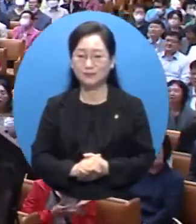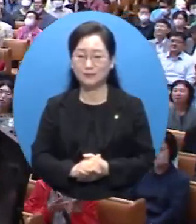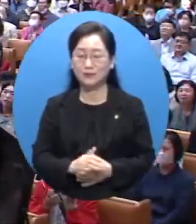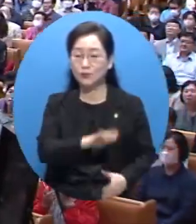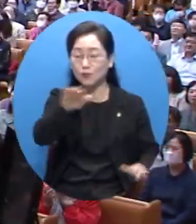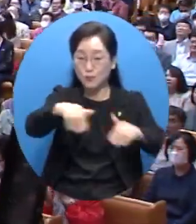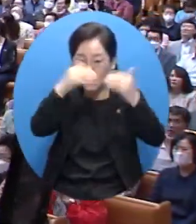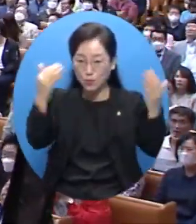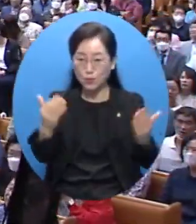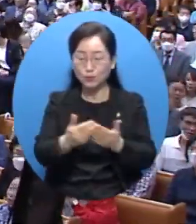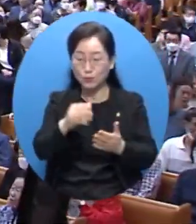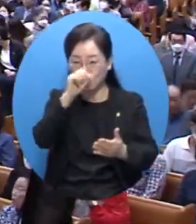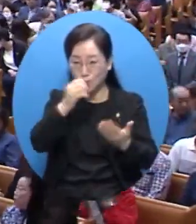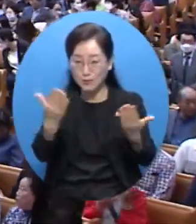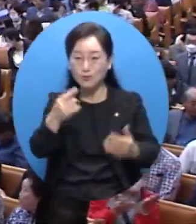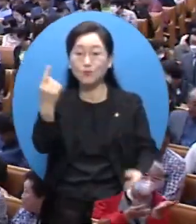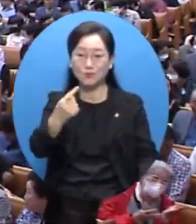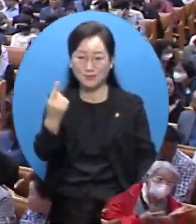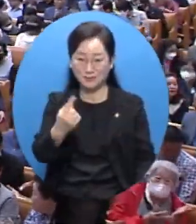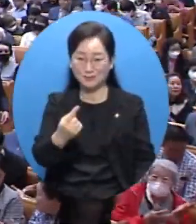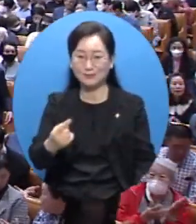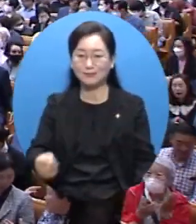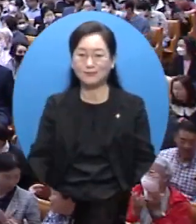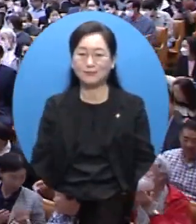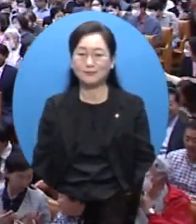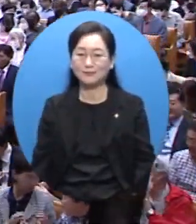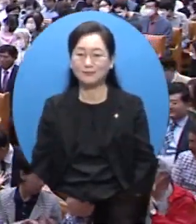우리 모두에게 좋은 일이 일어납니다.